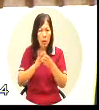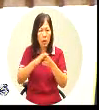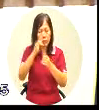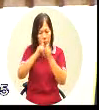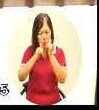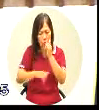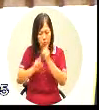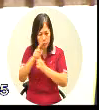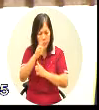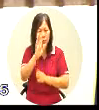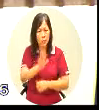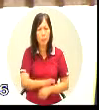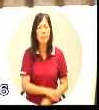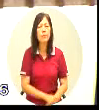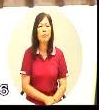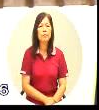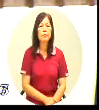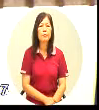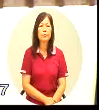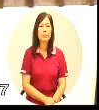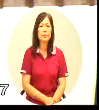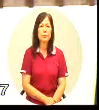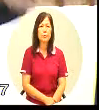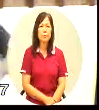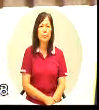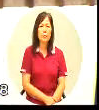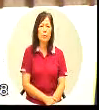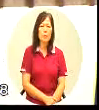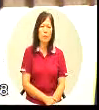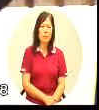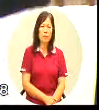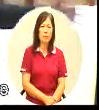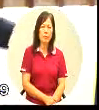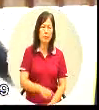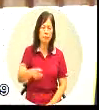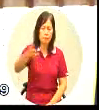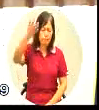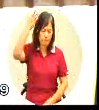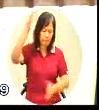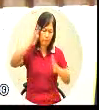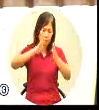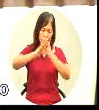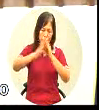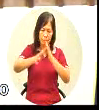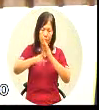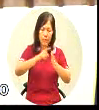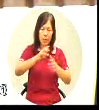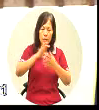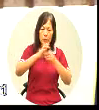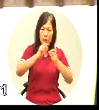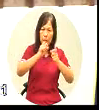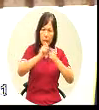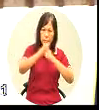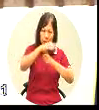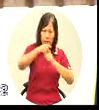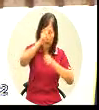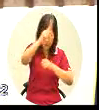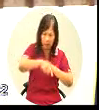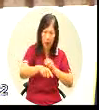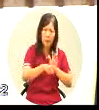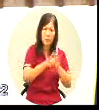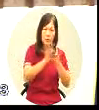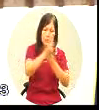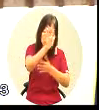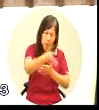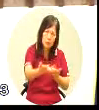因素的。他们在战乱的时候从柴山下来，那这是后